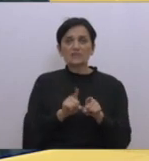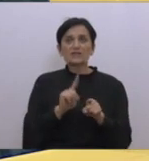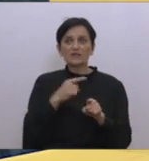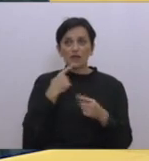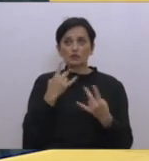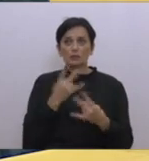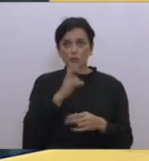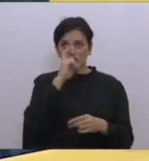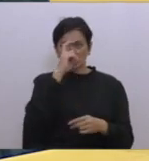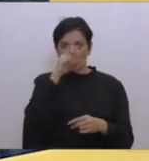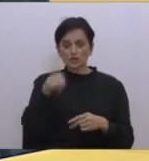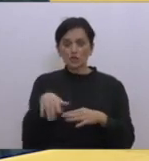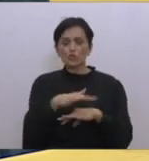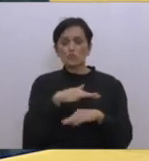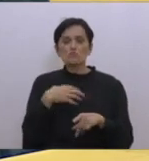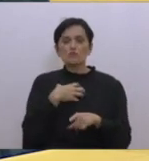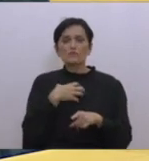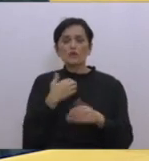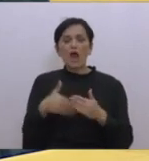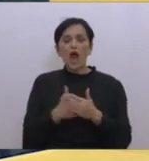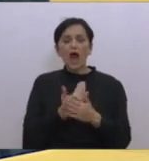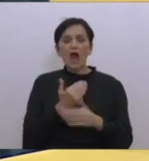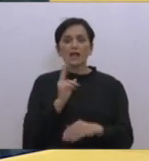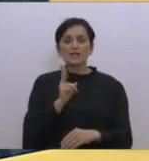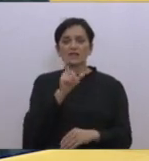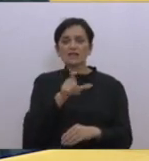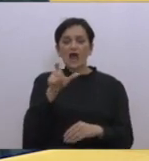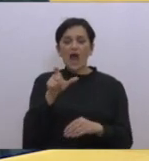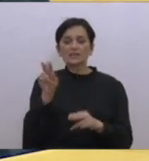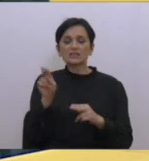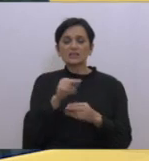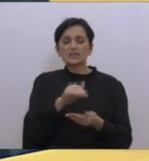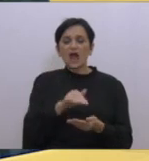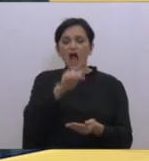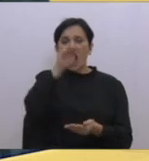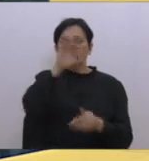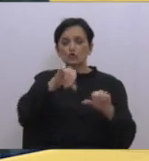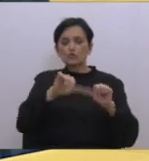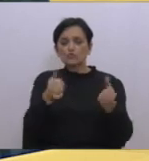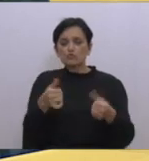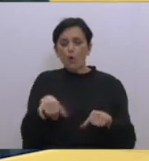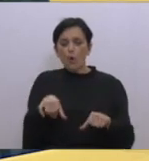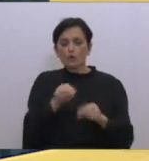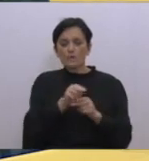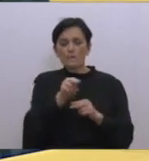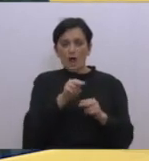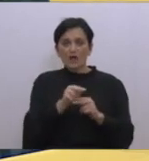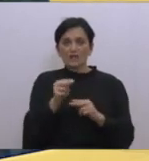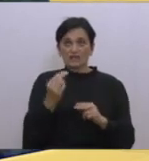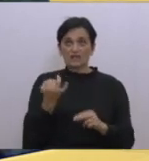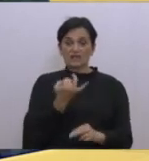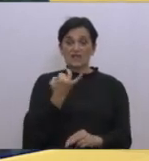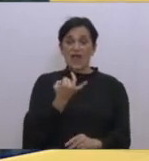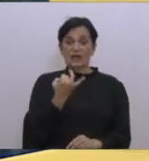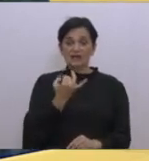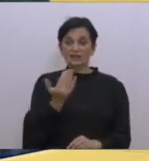უნდა, საჯარო სექტორისთვის მნიშვნელოვანი არის ახალი კადრების აღზრდის ფორმატი და ვფიქრობთ რომ დაინტერესება, როგორც თქვენ ბრძანეთ